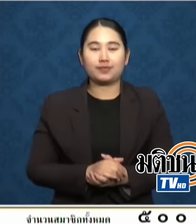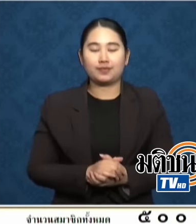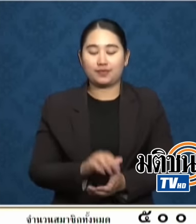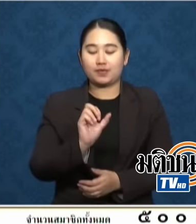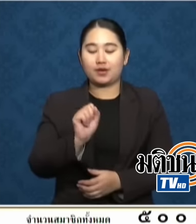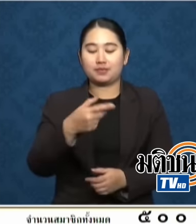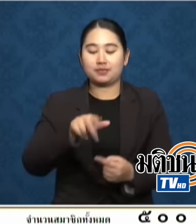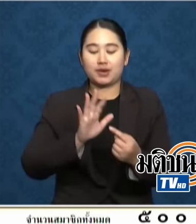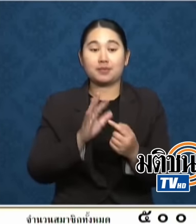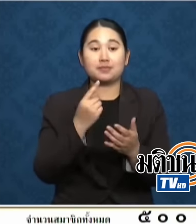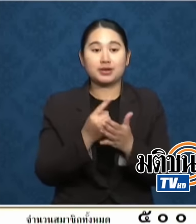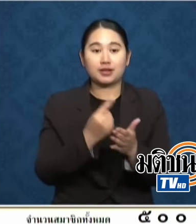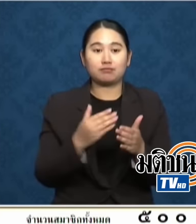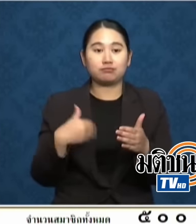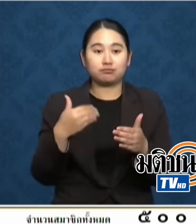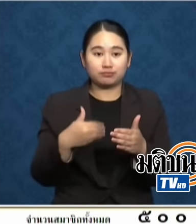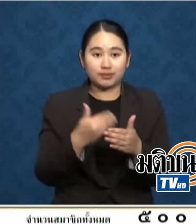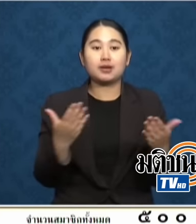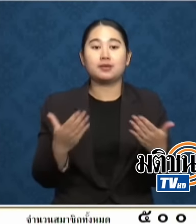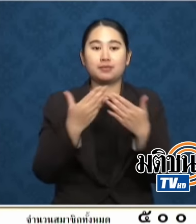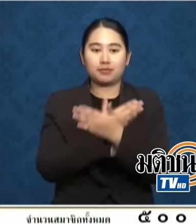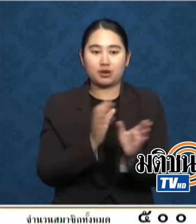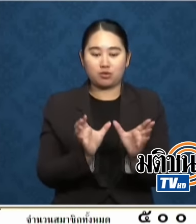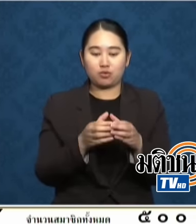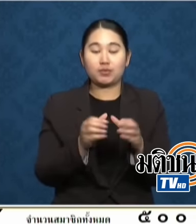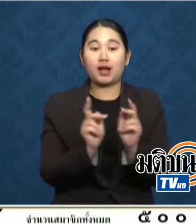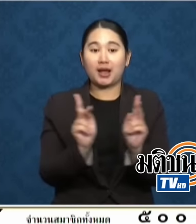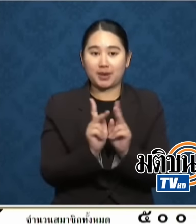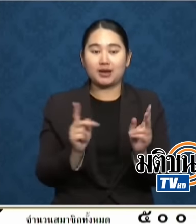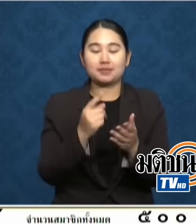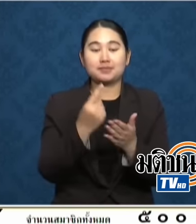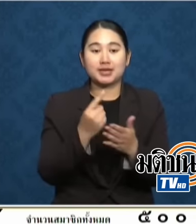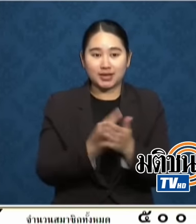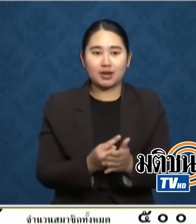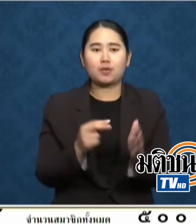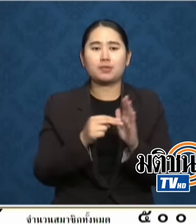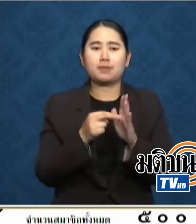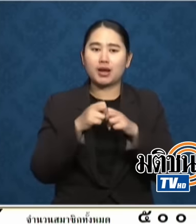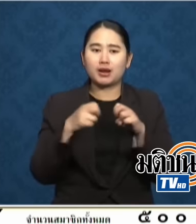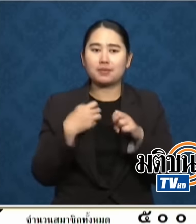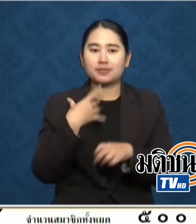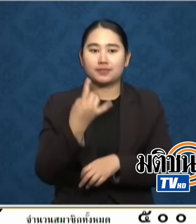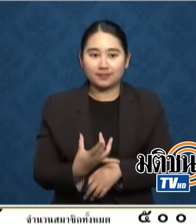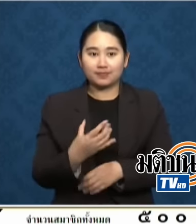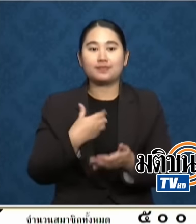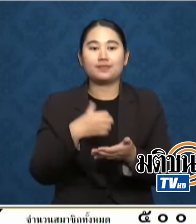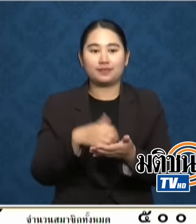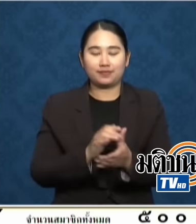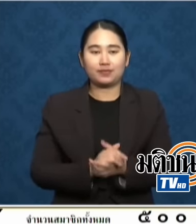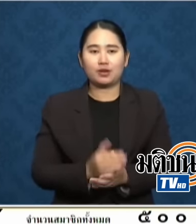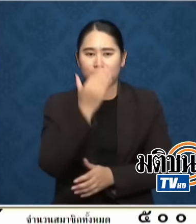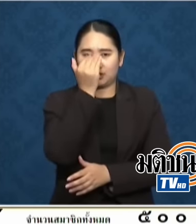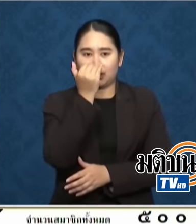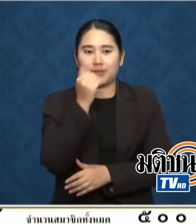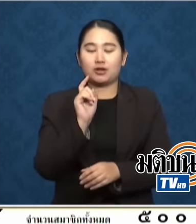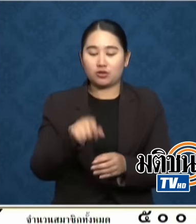าต่อมาเปลี่ยนเป็นคณะกรรมการที่ปรึกษามันมีปัญหาอะไรทำไมเ